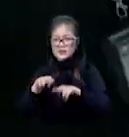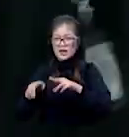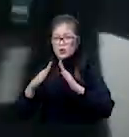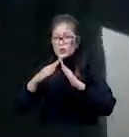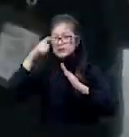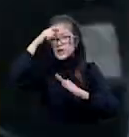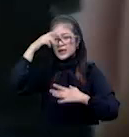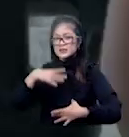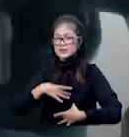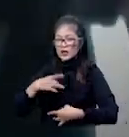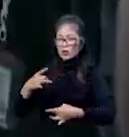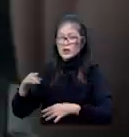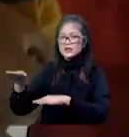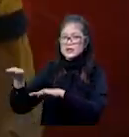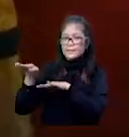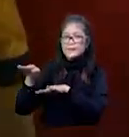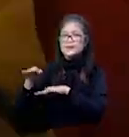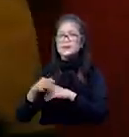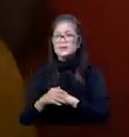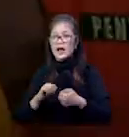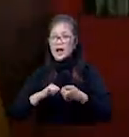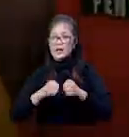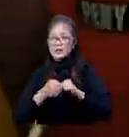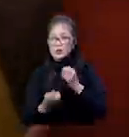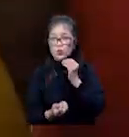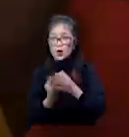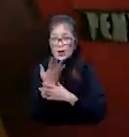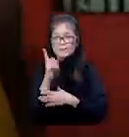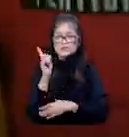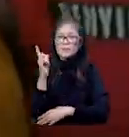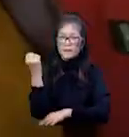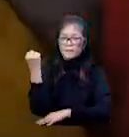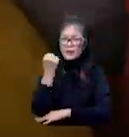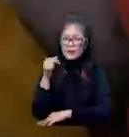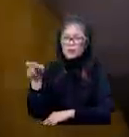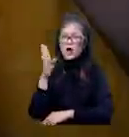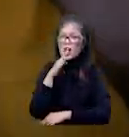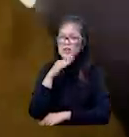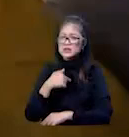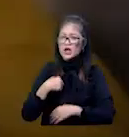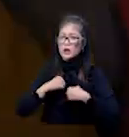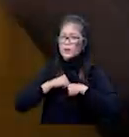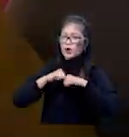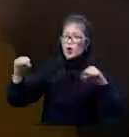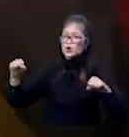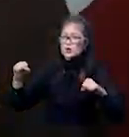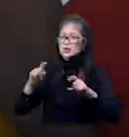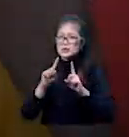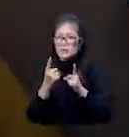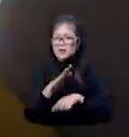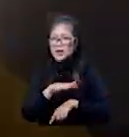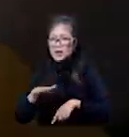Jambi. Kasus ini terbongkar setelah pelaku berdalih diperkosa oleh belasan anak di rumahnya di Kelurahan Rawasari,